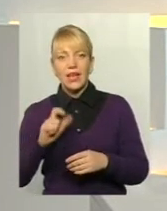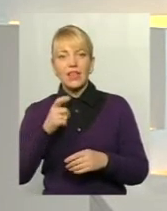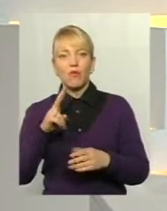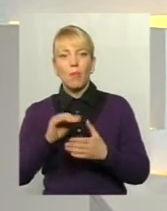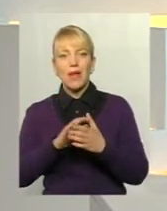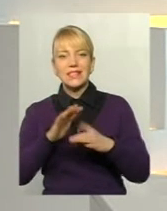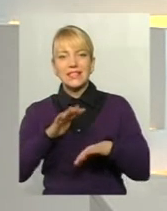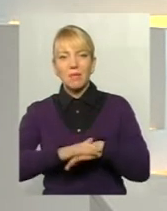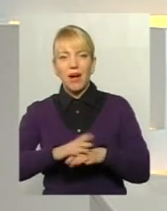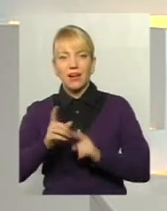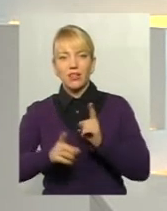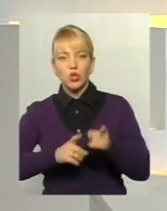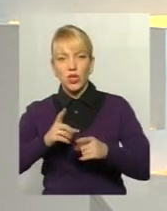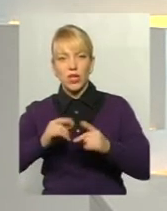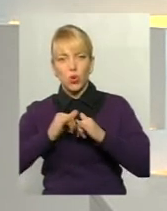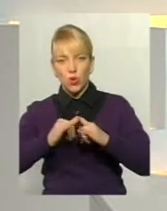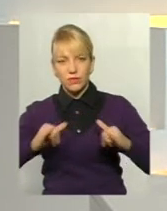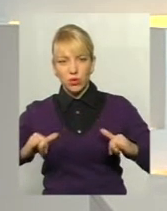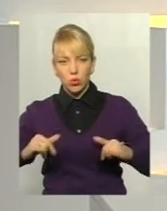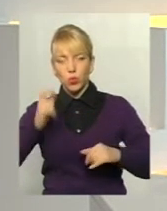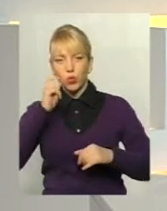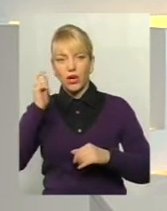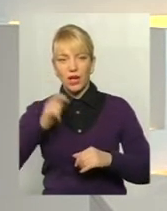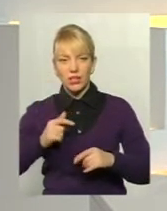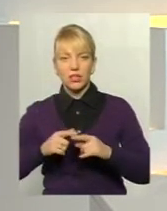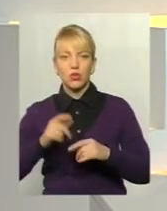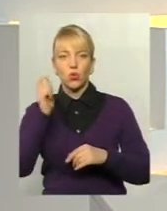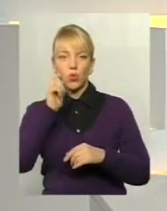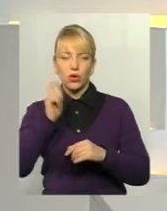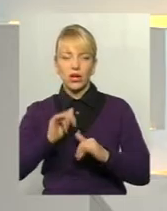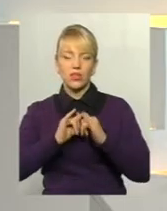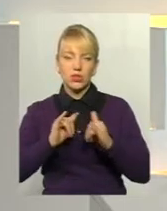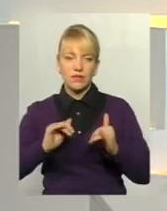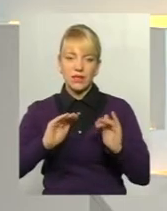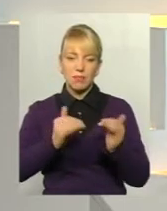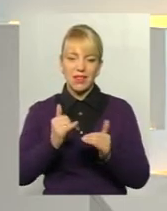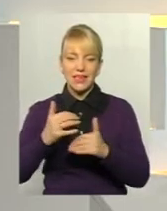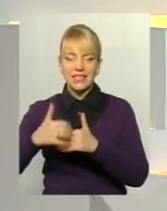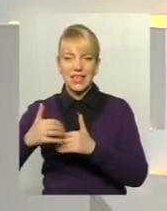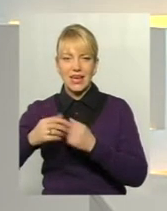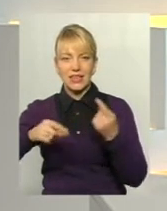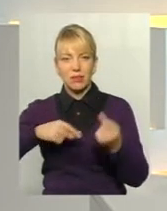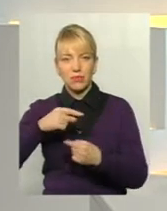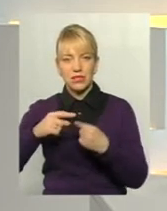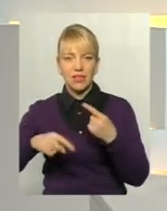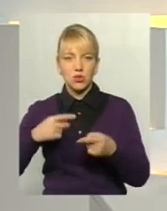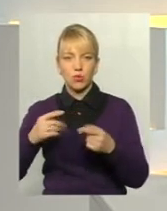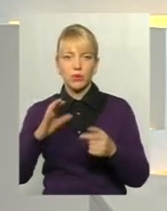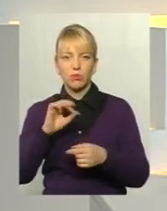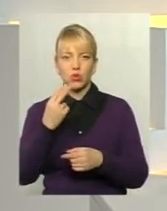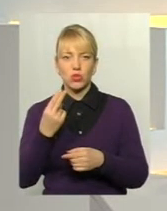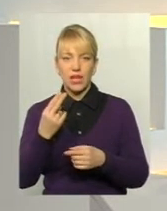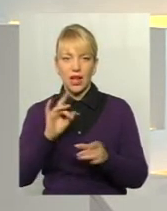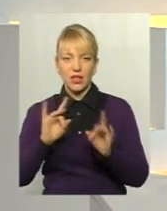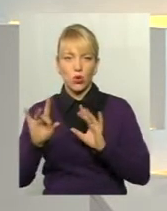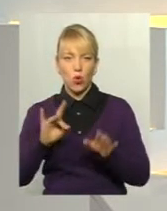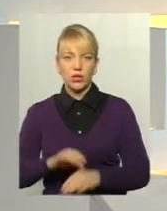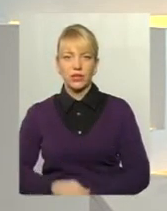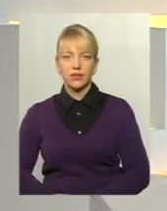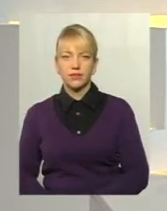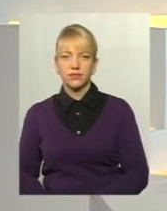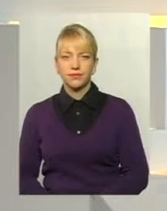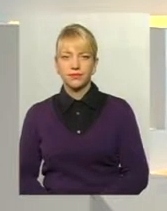Європейський банк реконструкції та розвитку в Україні розвивати малий та середній бізнес у наступному соціальному ролику, і далі ми продовжимо.